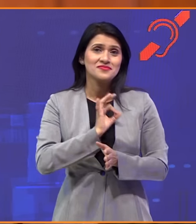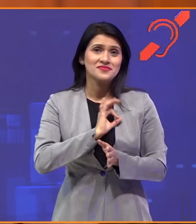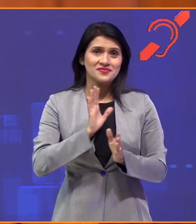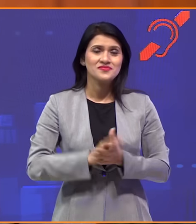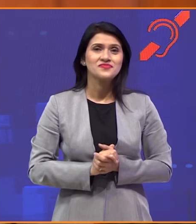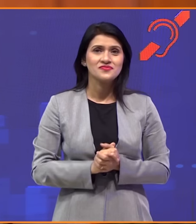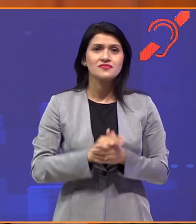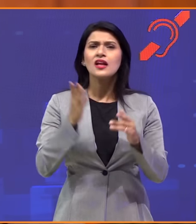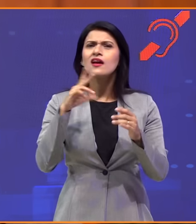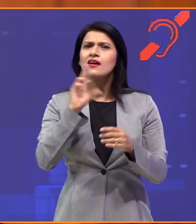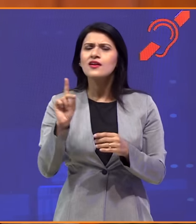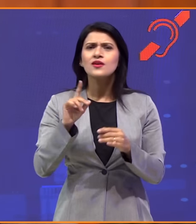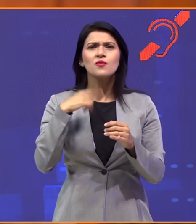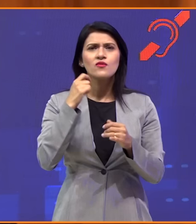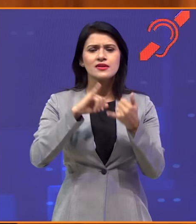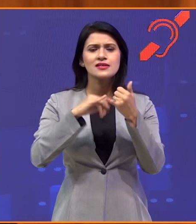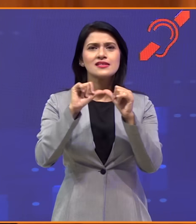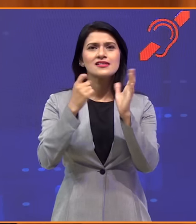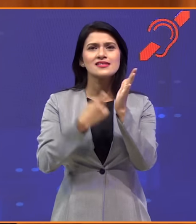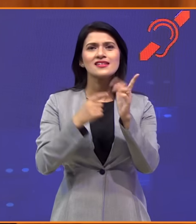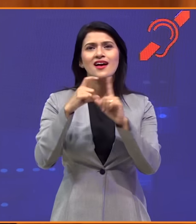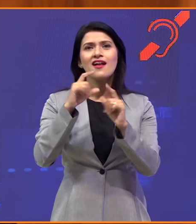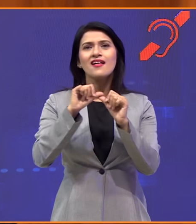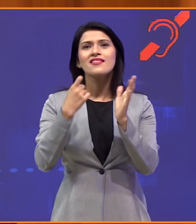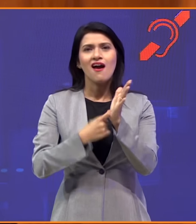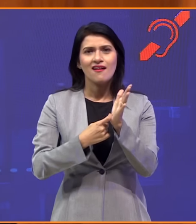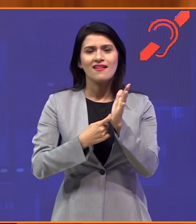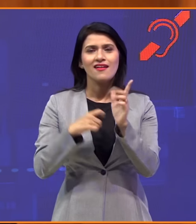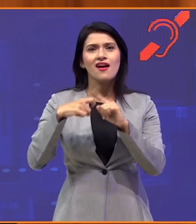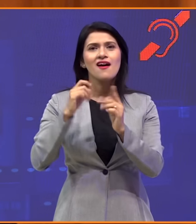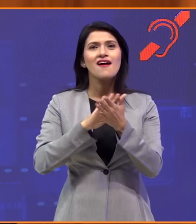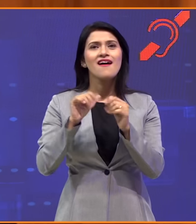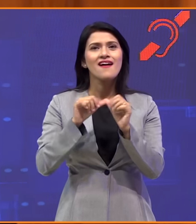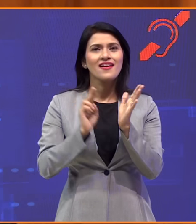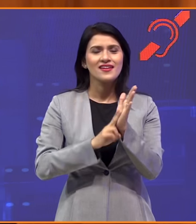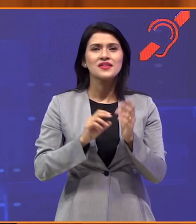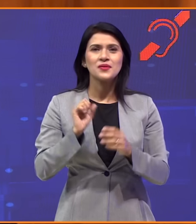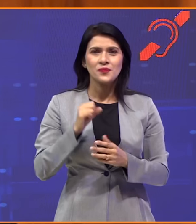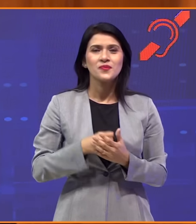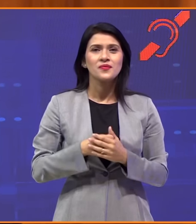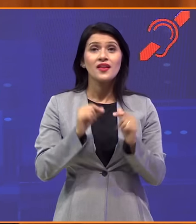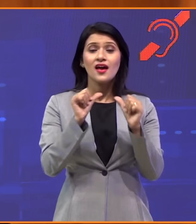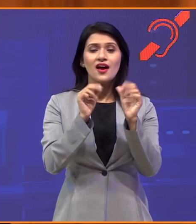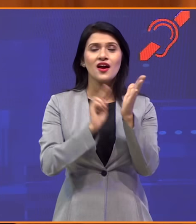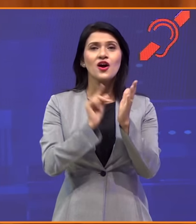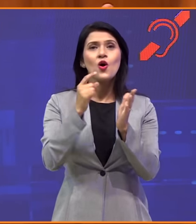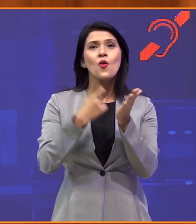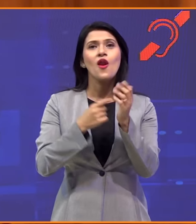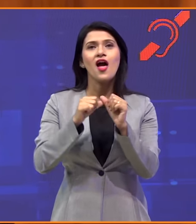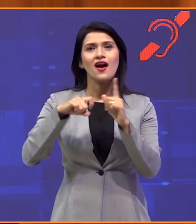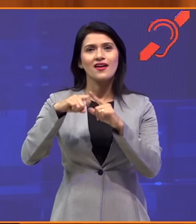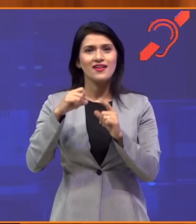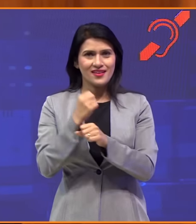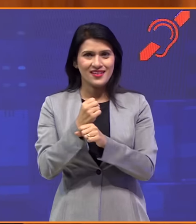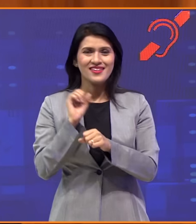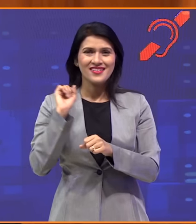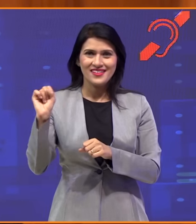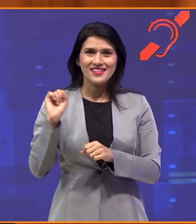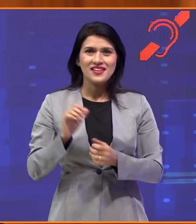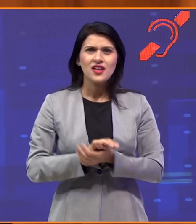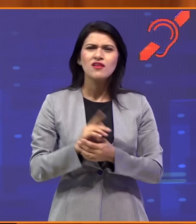सरदार खान का रोल कैसे मिला अ अनुराग कश्यप अ उसने और मैं और वो जो है बातचीत बिल्कुल हमने बंद कर दिया था